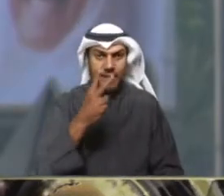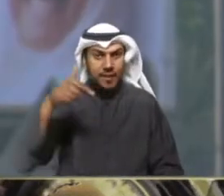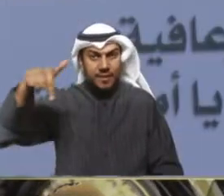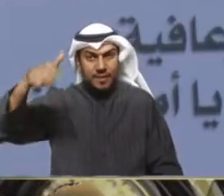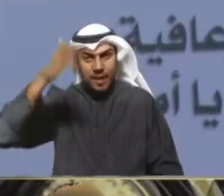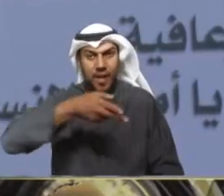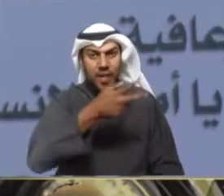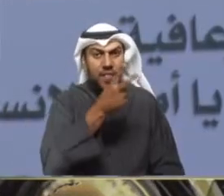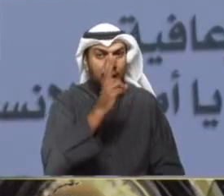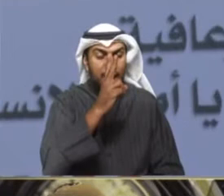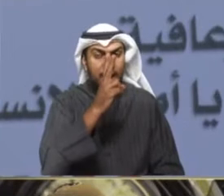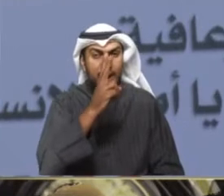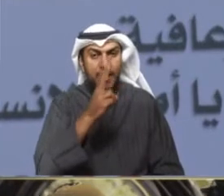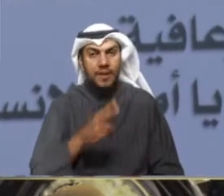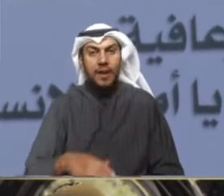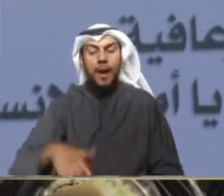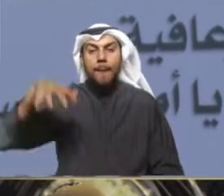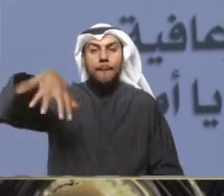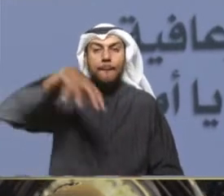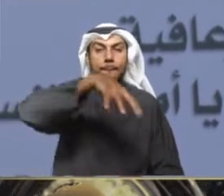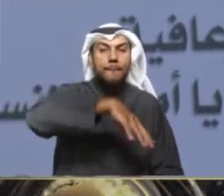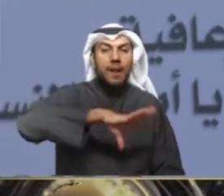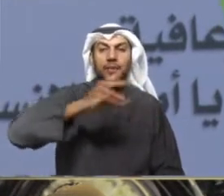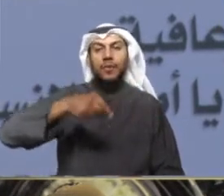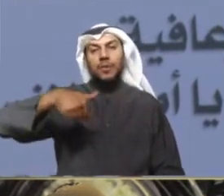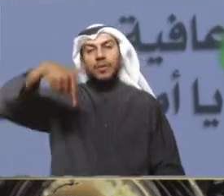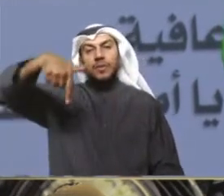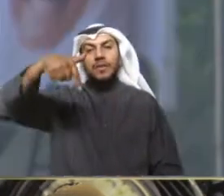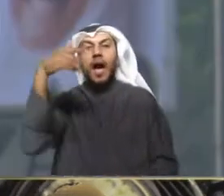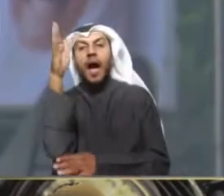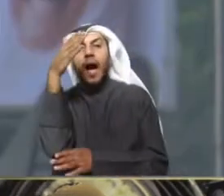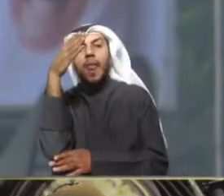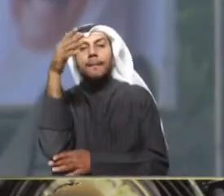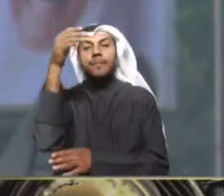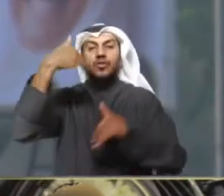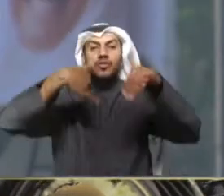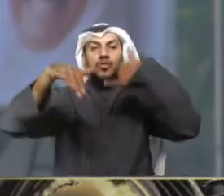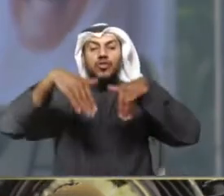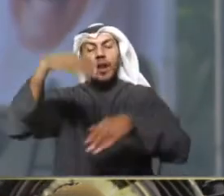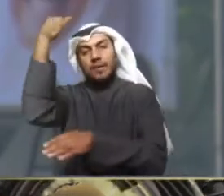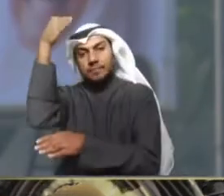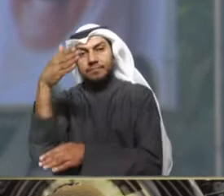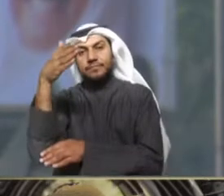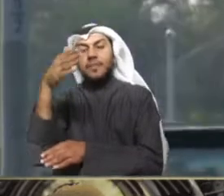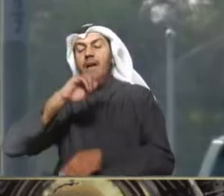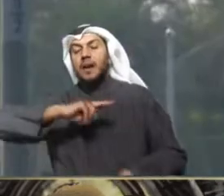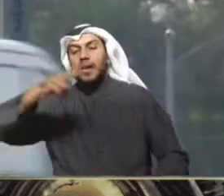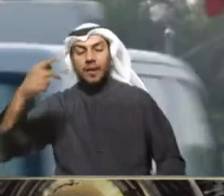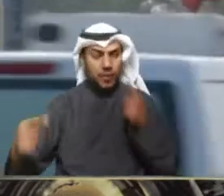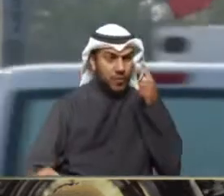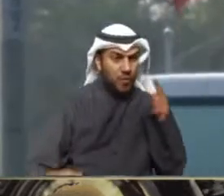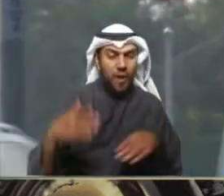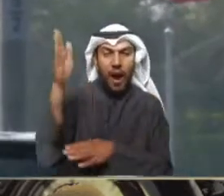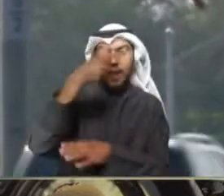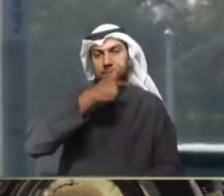الدول الخليجية 6 ترحيبا بقدوم قادة الدول الخليجية لعقد الدورة 38 للمجلس الأعلى